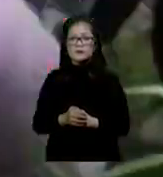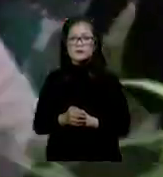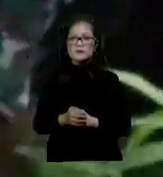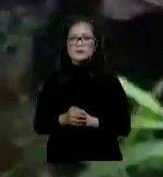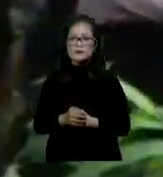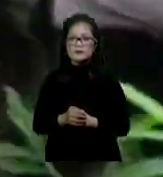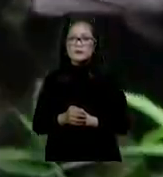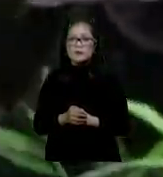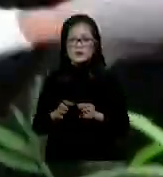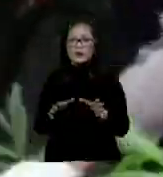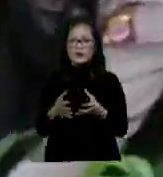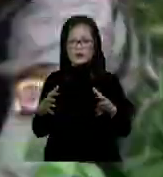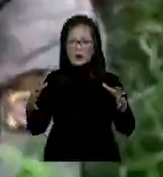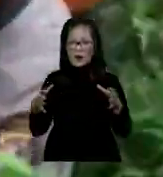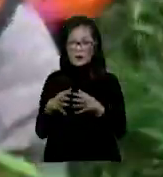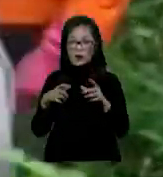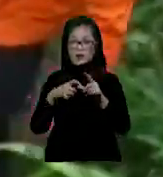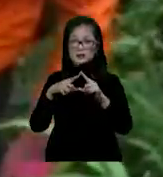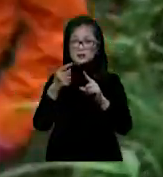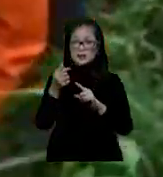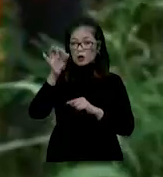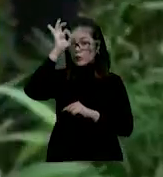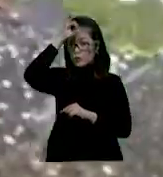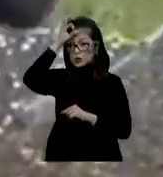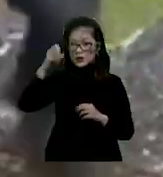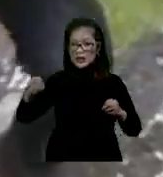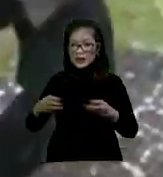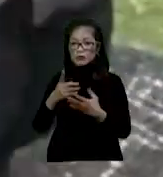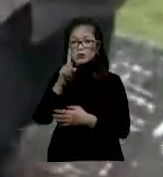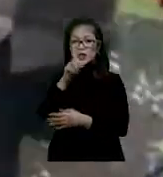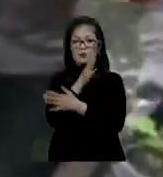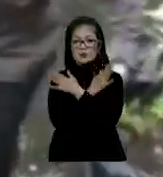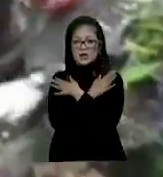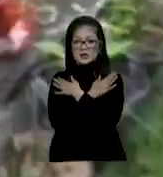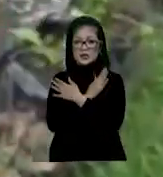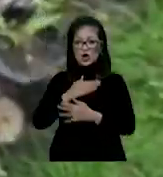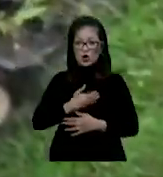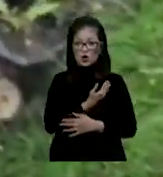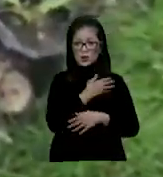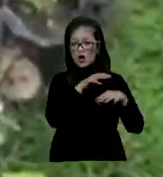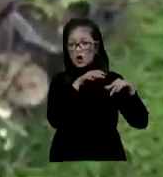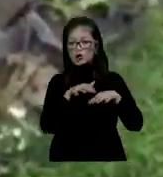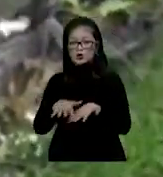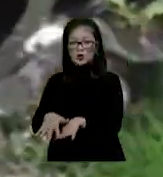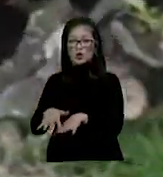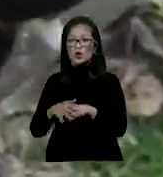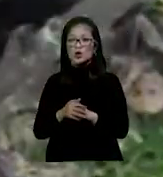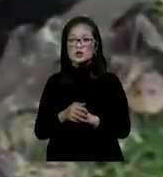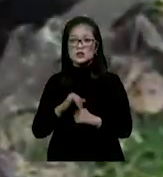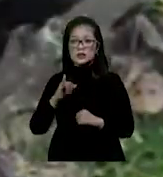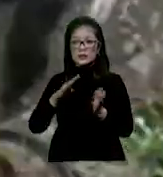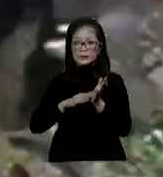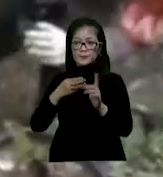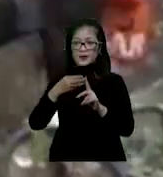Tim gabungan Basarnas, TNI, dan Polri berhasil menemukan satu jenazah korban longsor di Jeberem, Cugenang. Jenazah berjenis